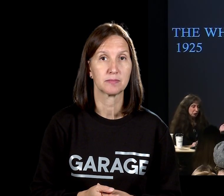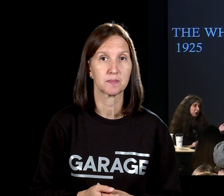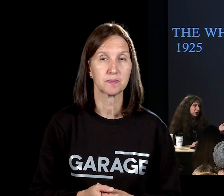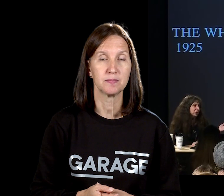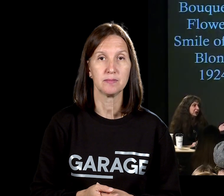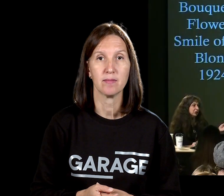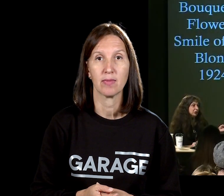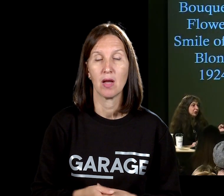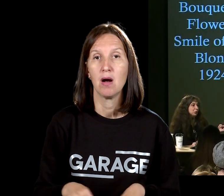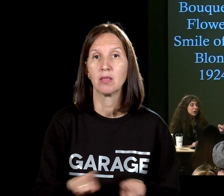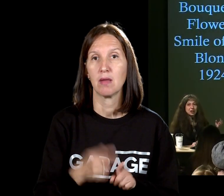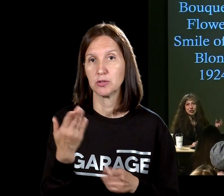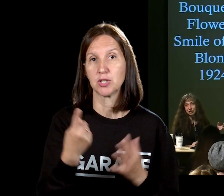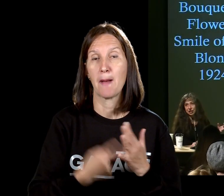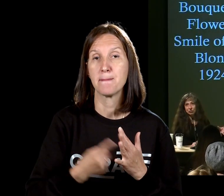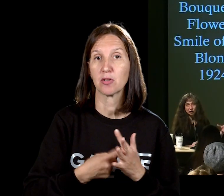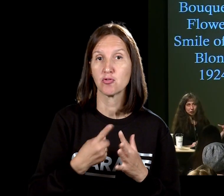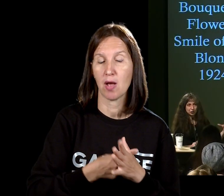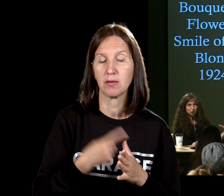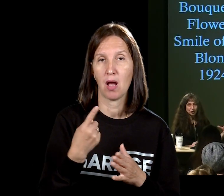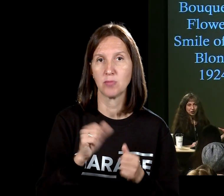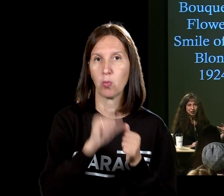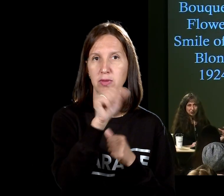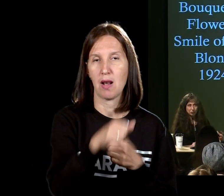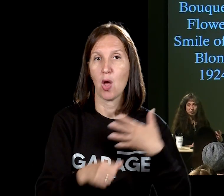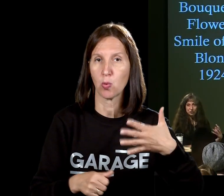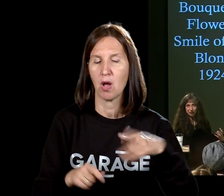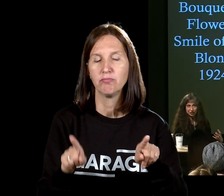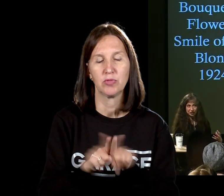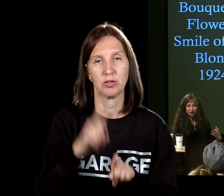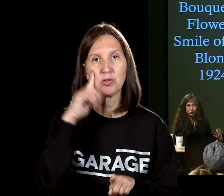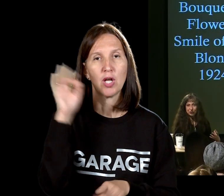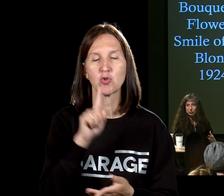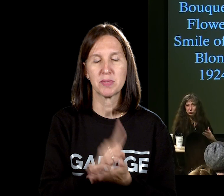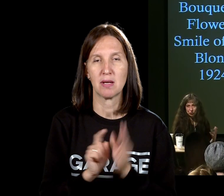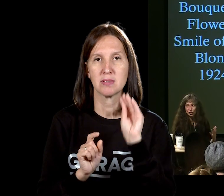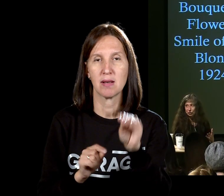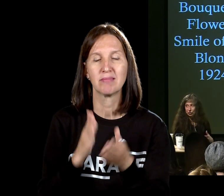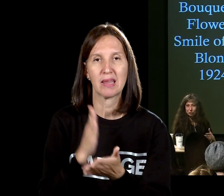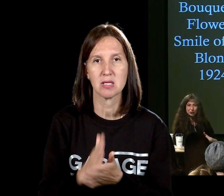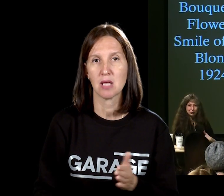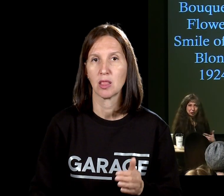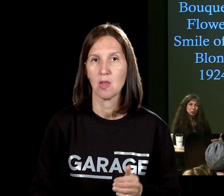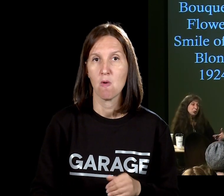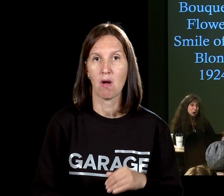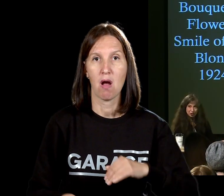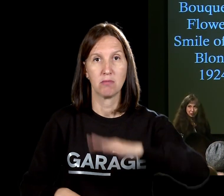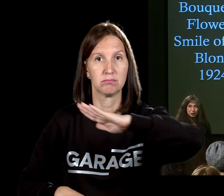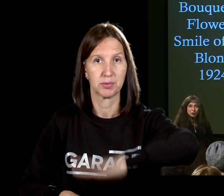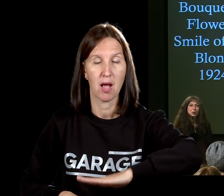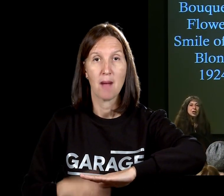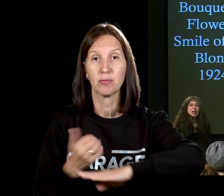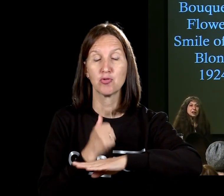которая вполне уже почти отделилась, всегда будет нога. Вот эта вот огромная нога, как бы привязанная к земле, которой уже нету, к земле, которая